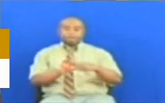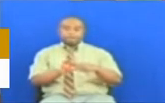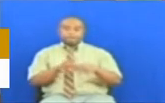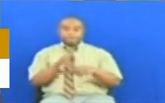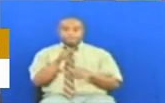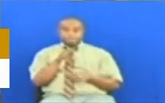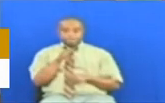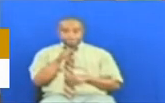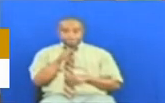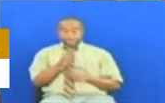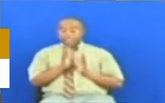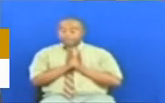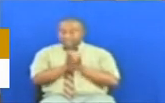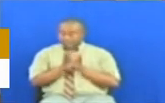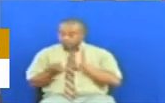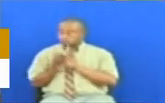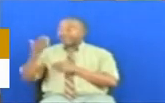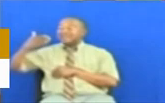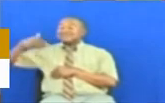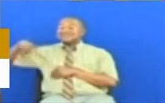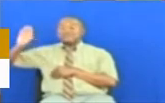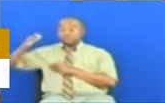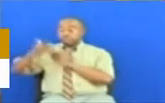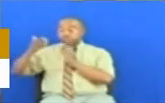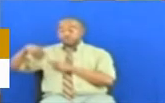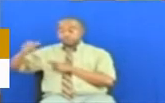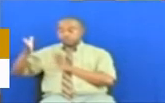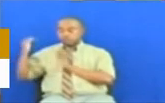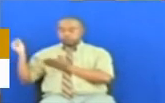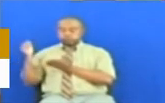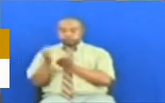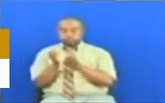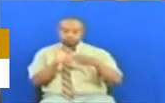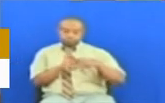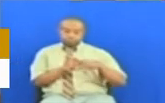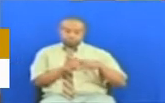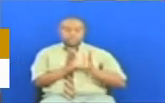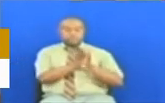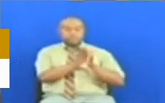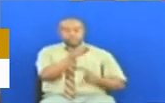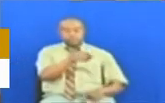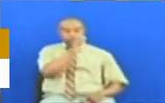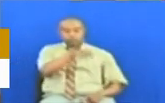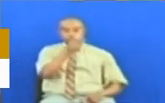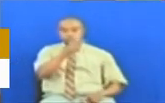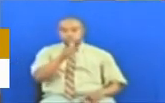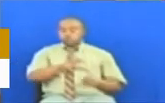wakaja meli za kigeni zikaja kuwekeza pamoja na wazawa kwa kutumia